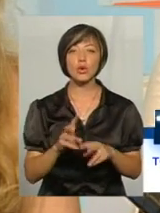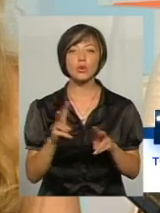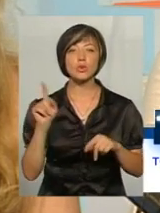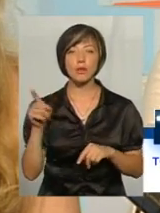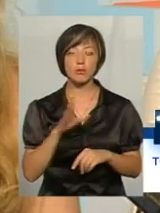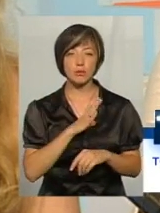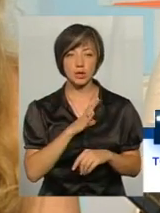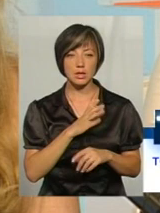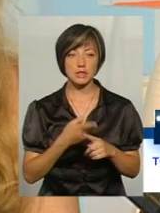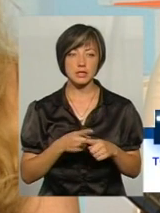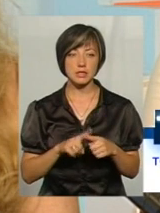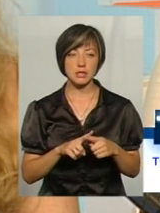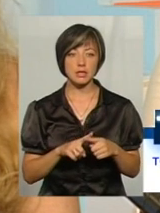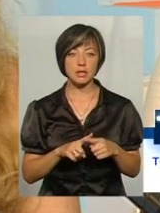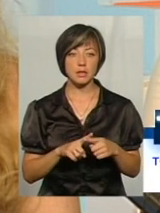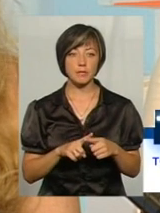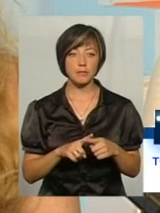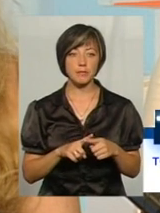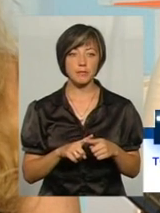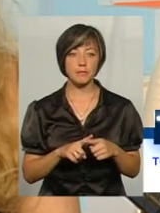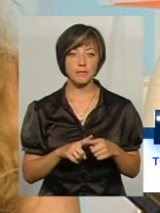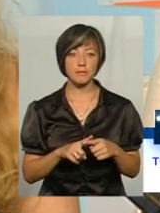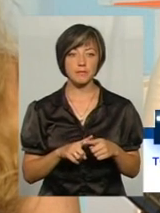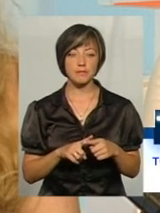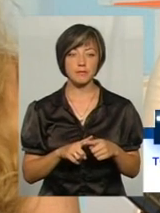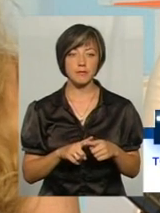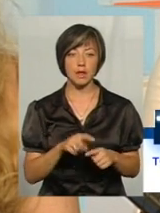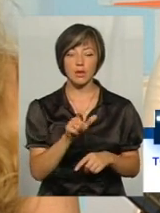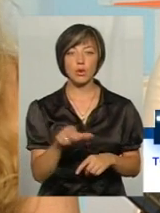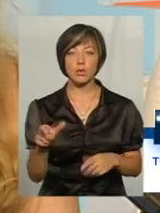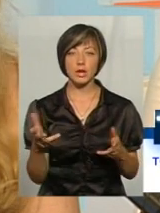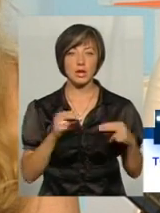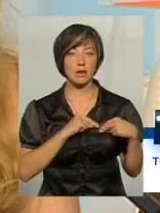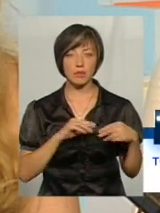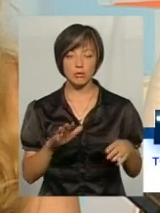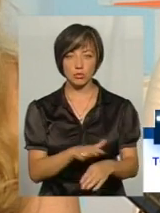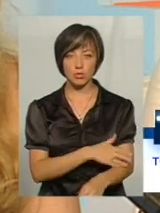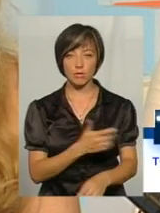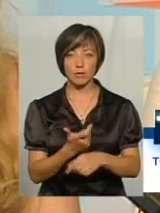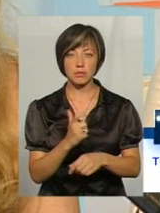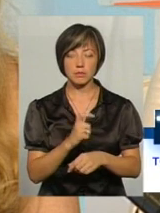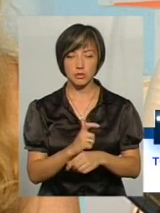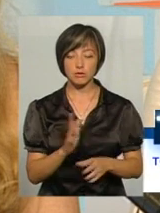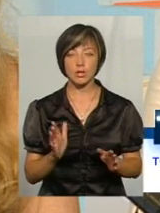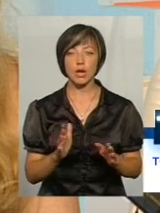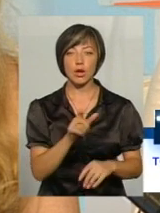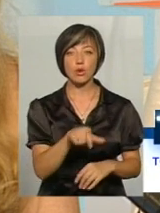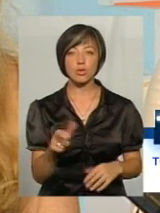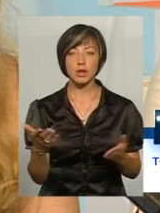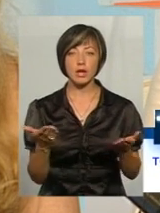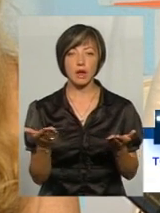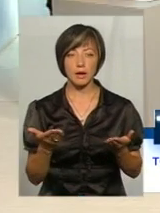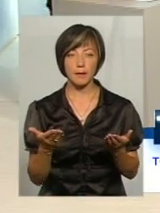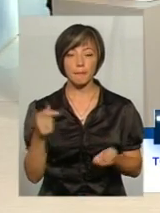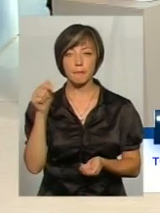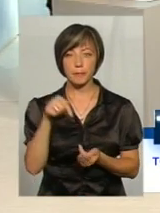були? Перш за все, да, люди, які не працюють тривалий час більшою мірою, люди, які схильні